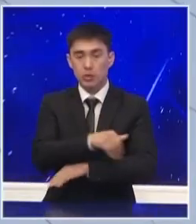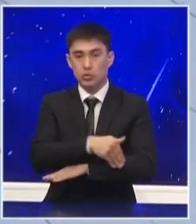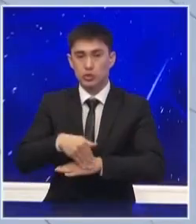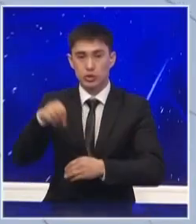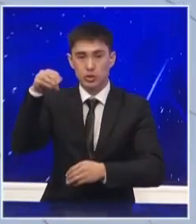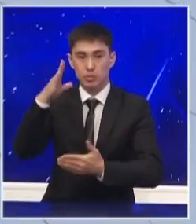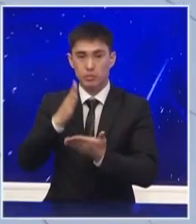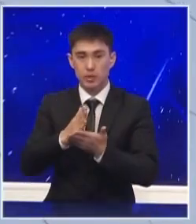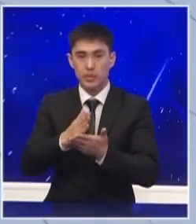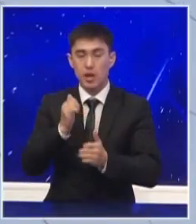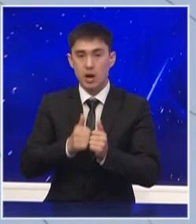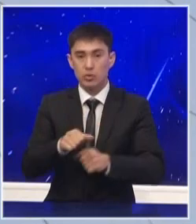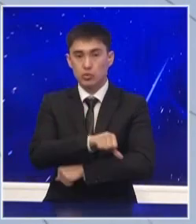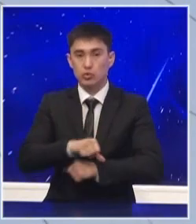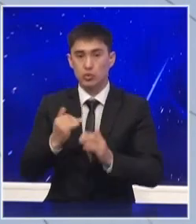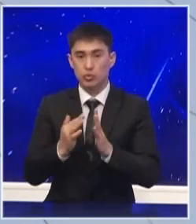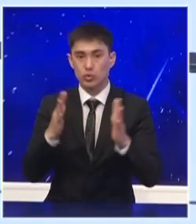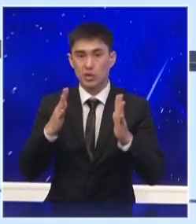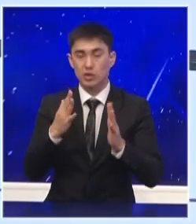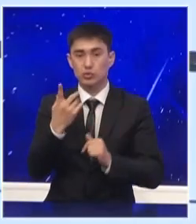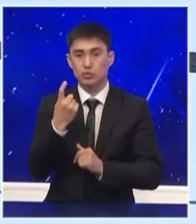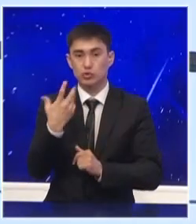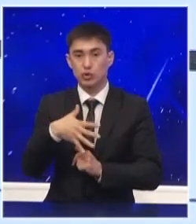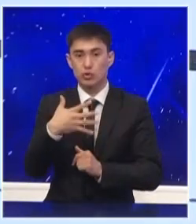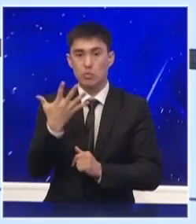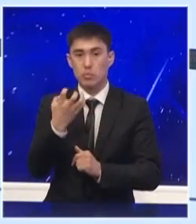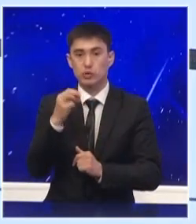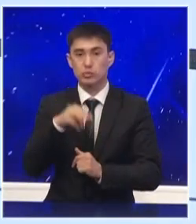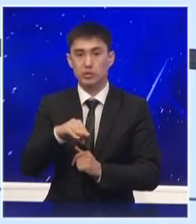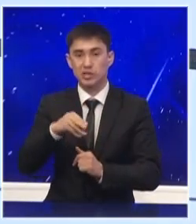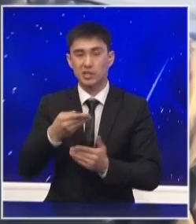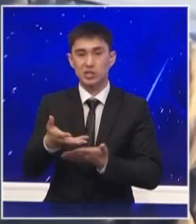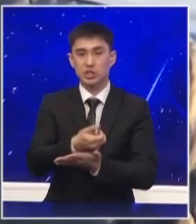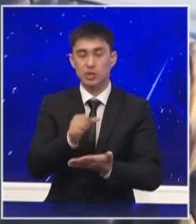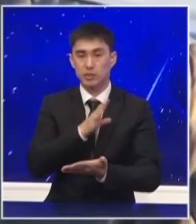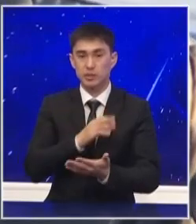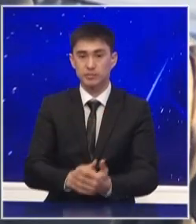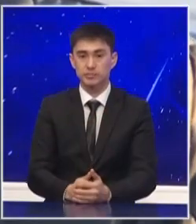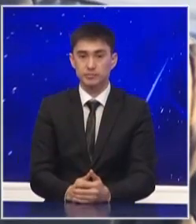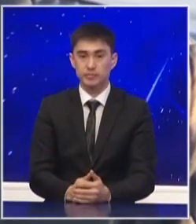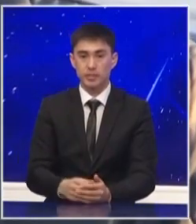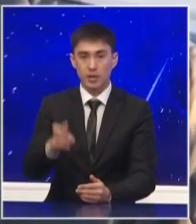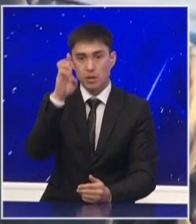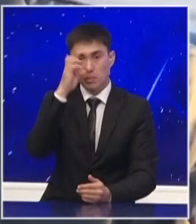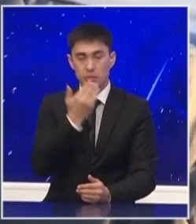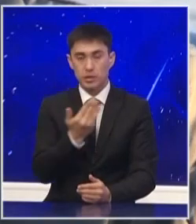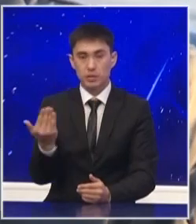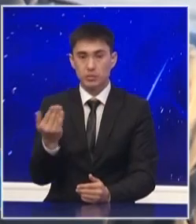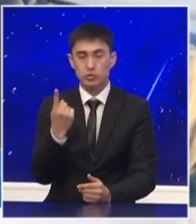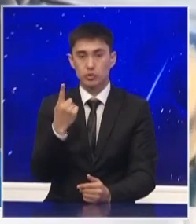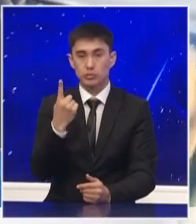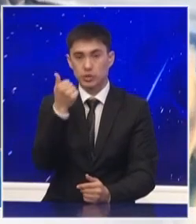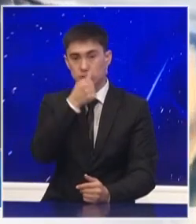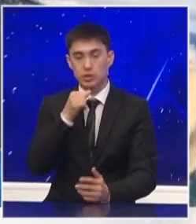шамдар жанып тұр. Әр көшеге үлкендігіне қарай 150-500 мың теңге аралығында қаржы жинаған. Мемлекет тарапынан жылына